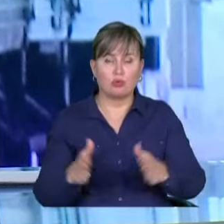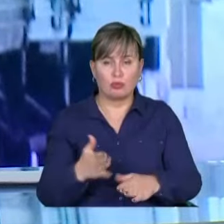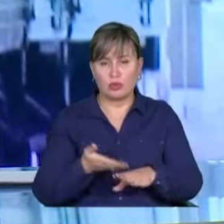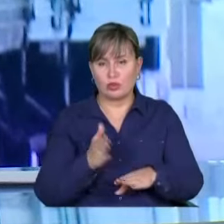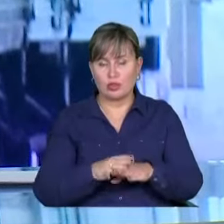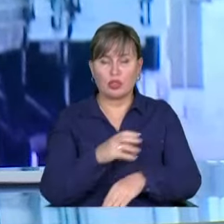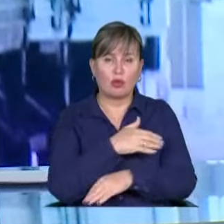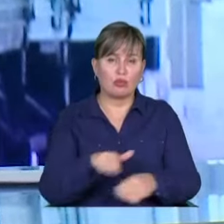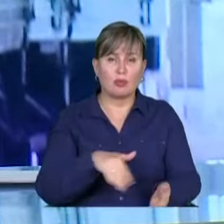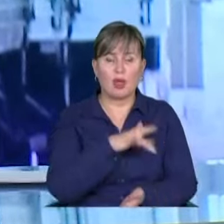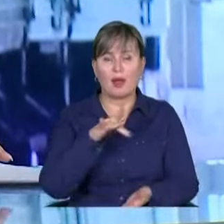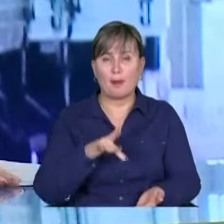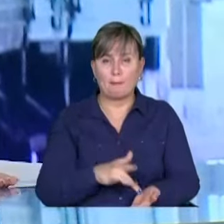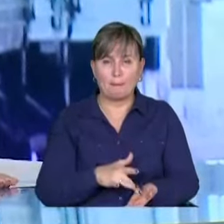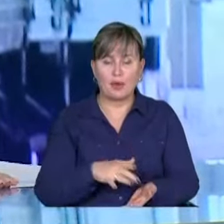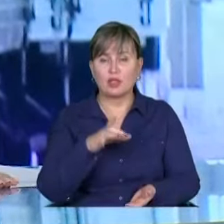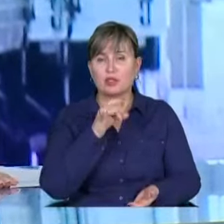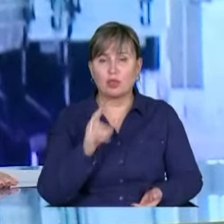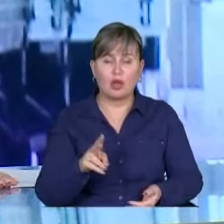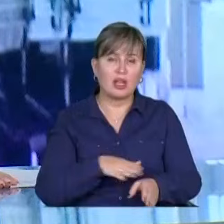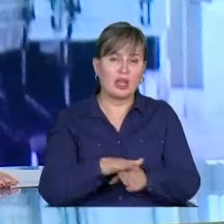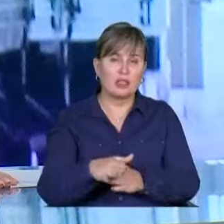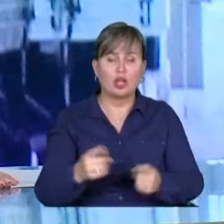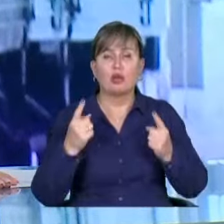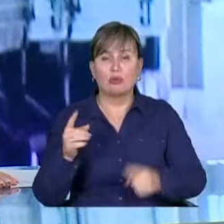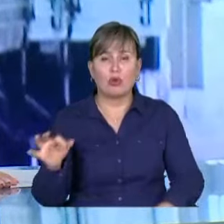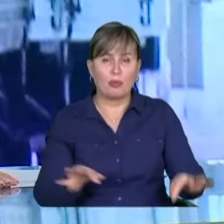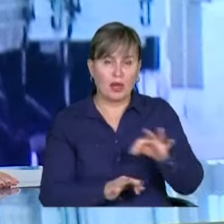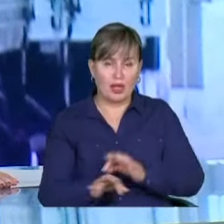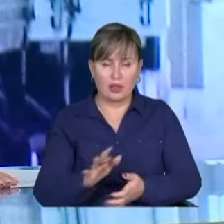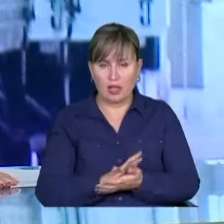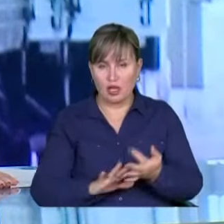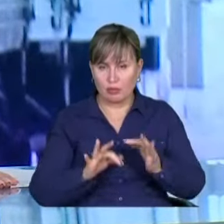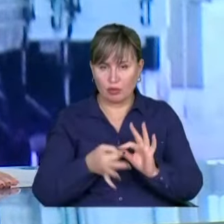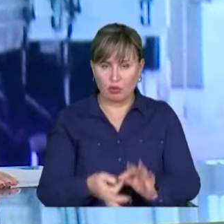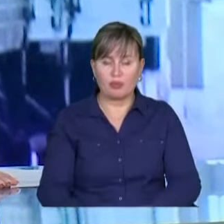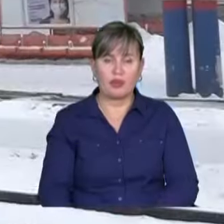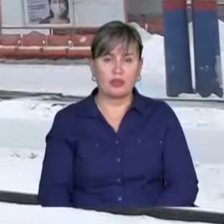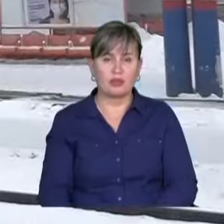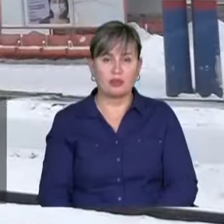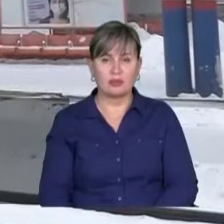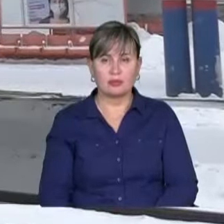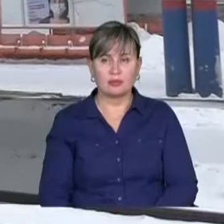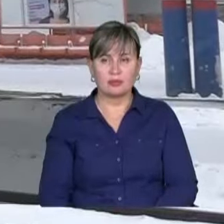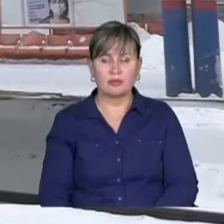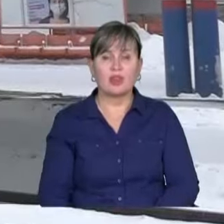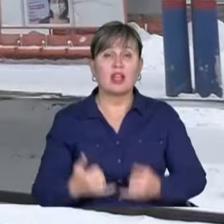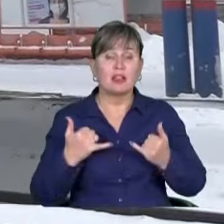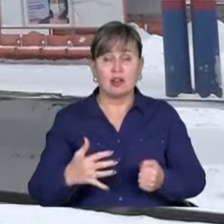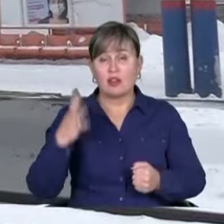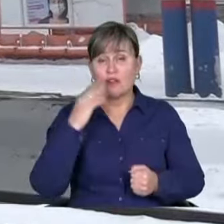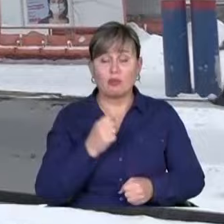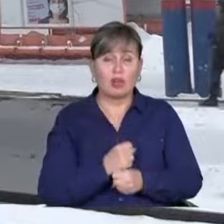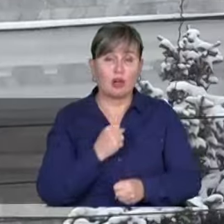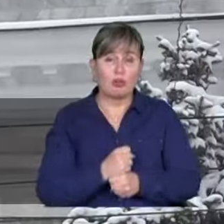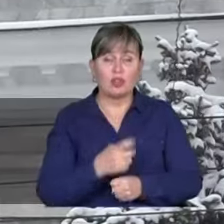на улицы мегаполиса. О сроках реализации крупного проекта расскажет Рустам Аралбаев. На сегодня в Алматы